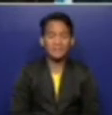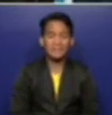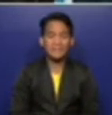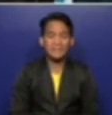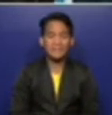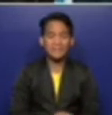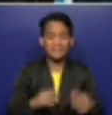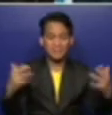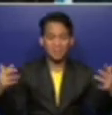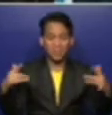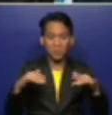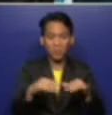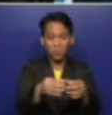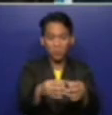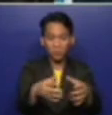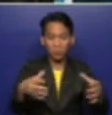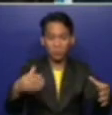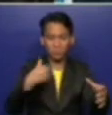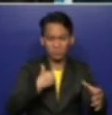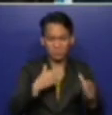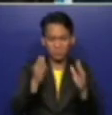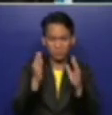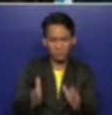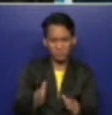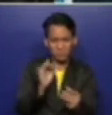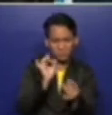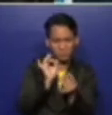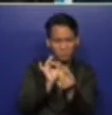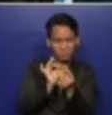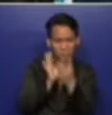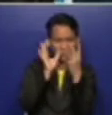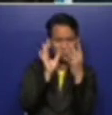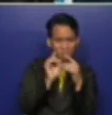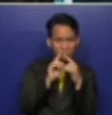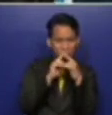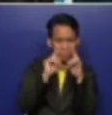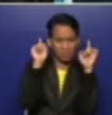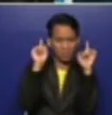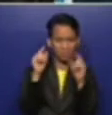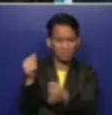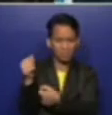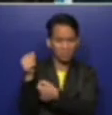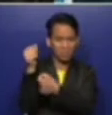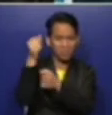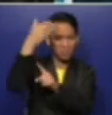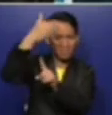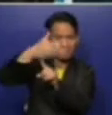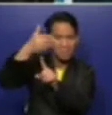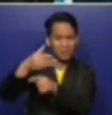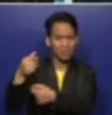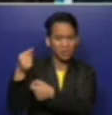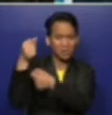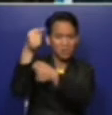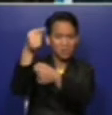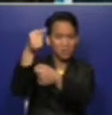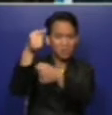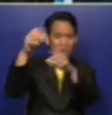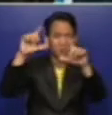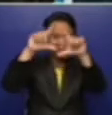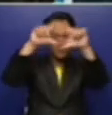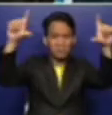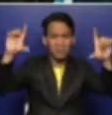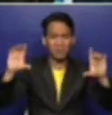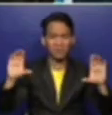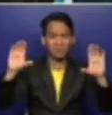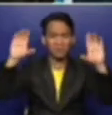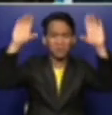วมชุมนุมมีการแปลกปลอมเข้าไปยกป้ายนี้ผมขออนุญาตเรียนท่านประธานผ่านท่านสมาชิกว่าตรงนี้สามารถพิสูจน์ทรา